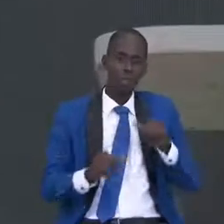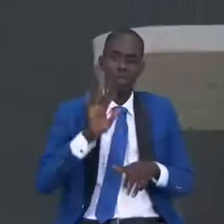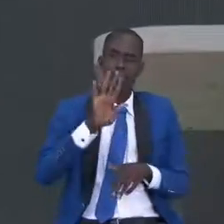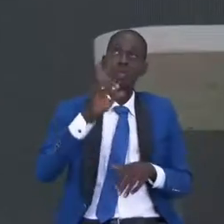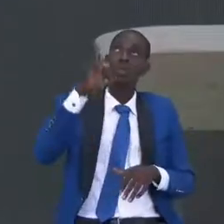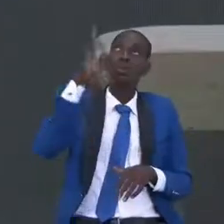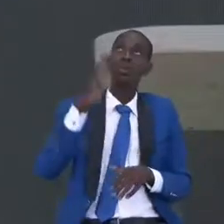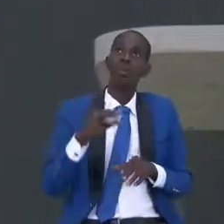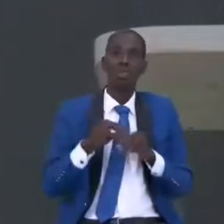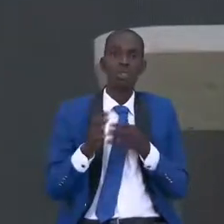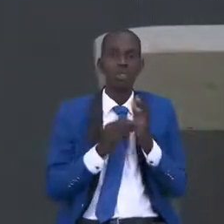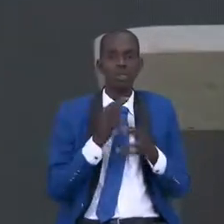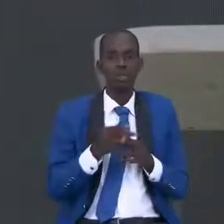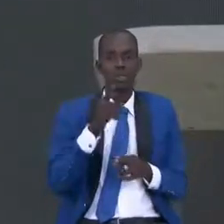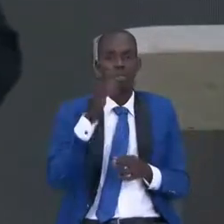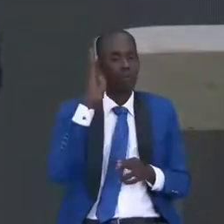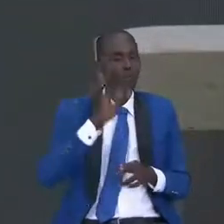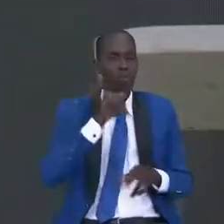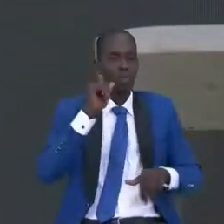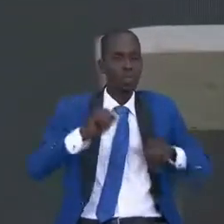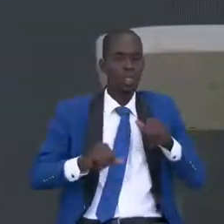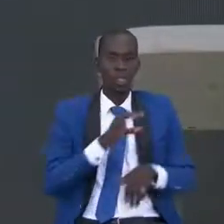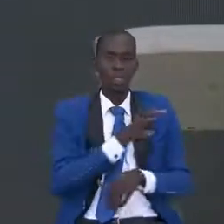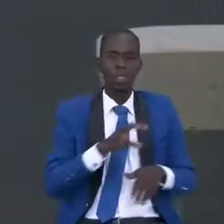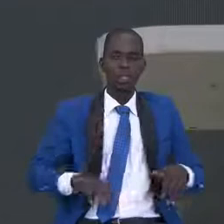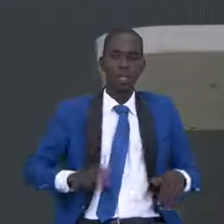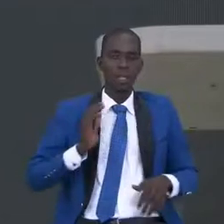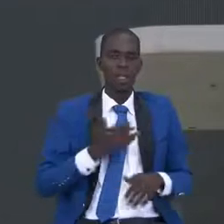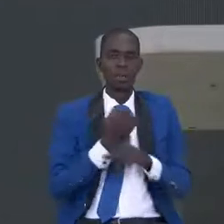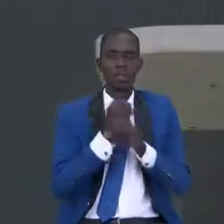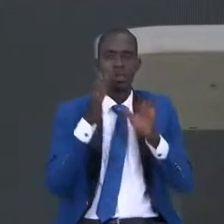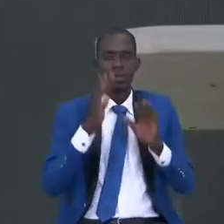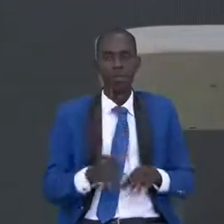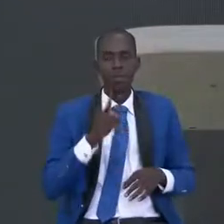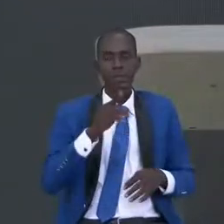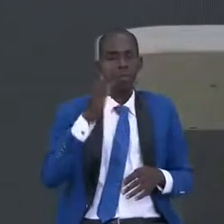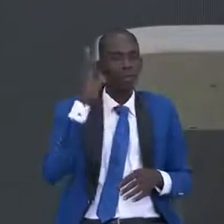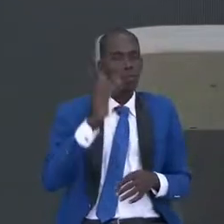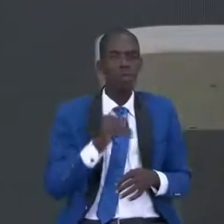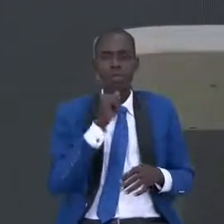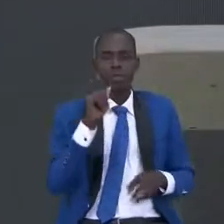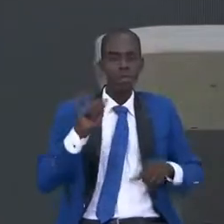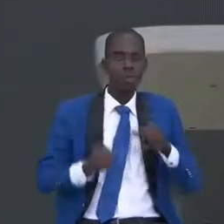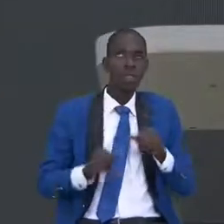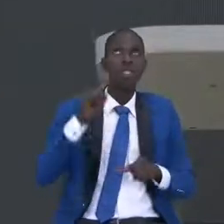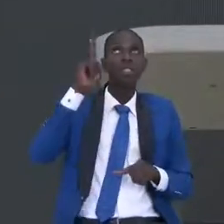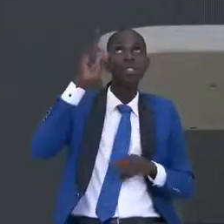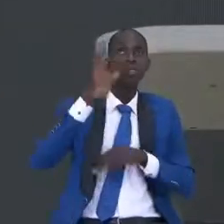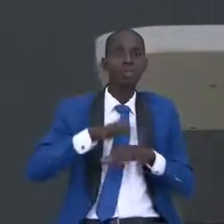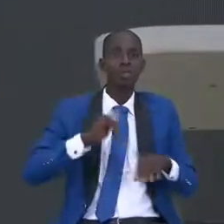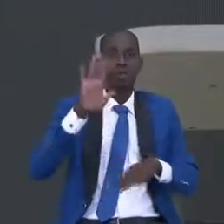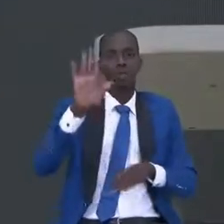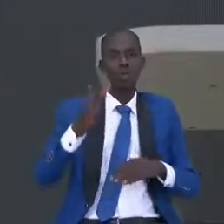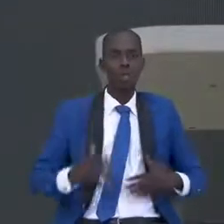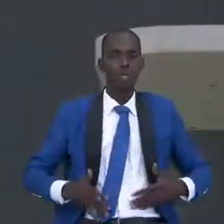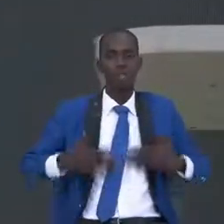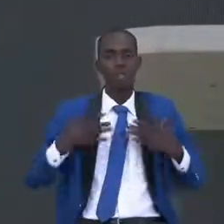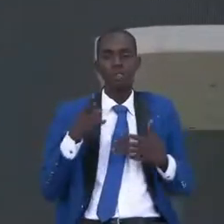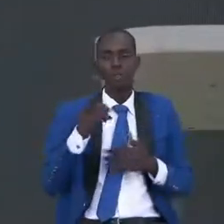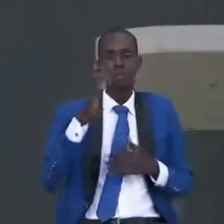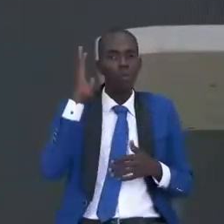plus douter de Christ notre Sauveur. Tu ne vas plus douter de sa vocation dans ta vie. Tu ne vas